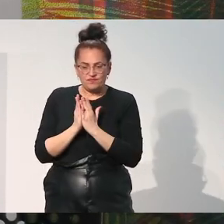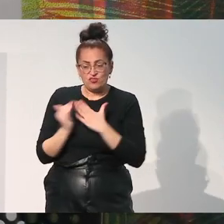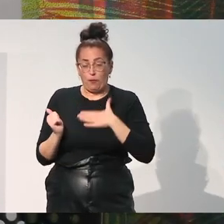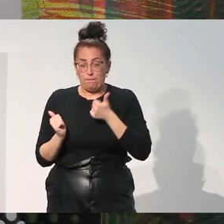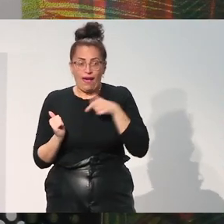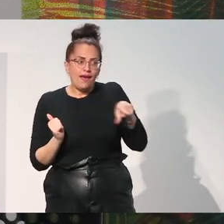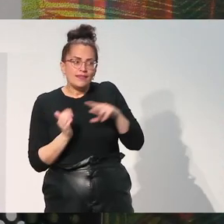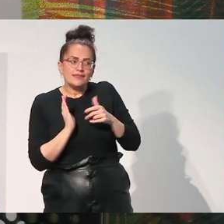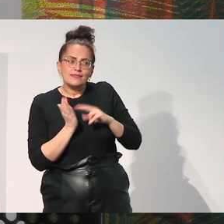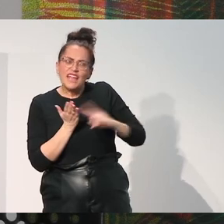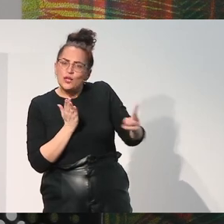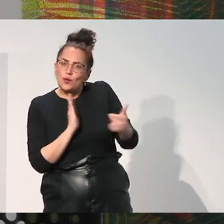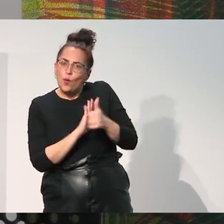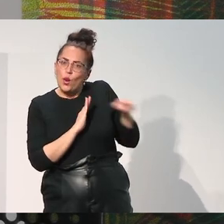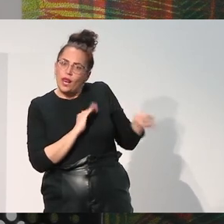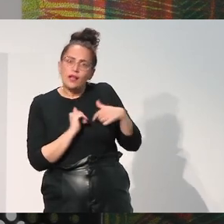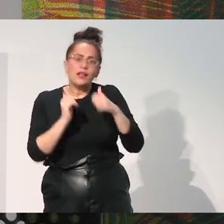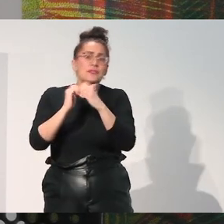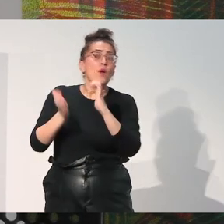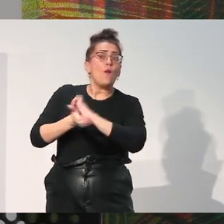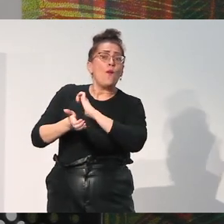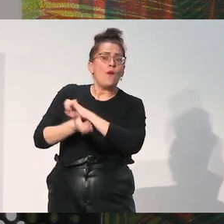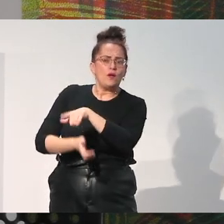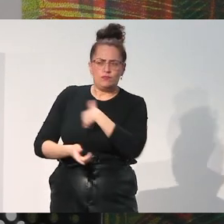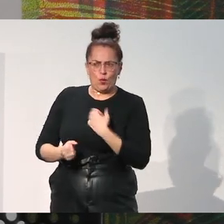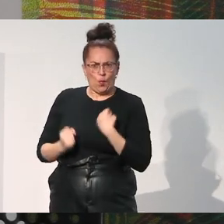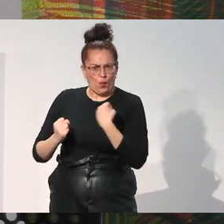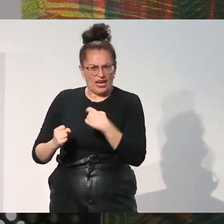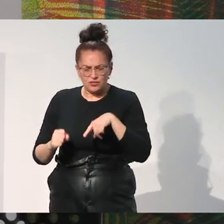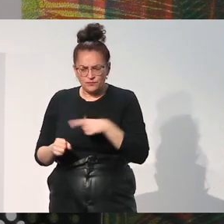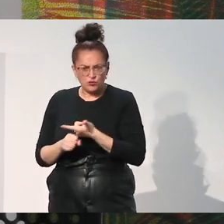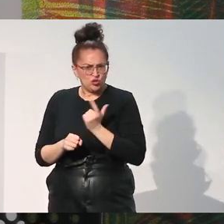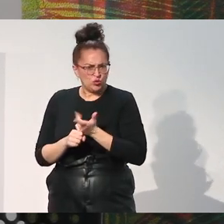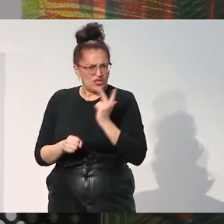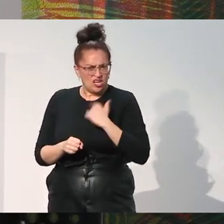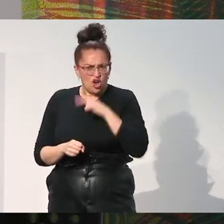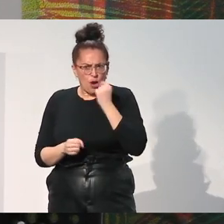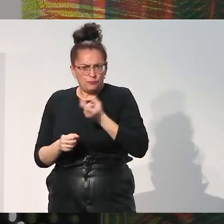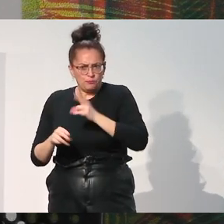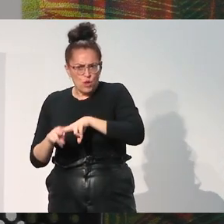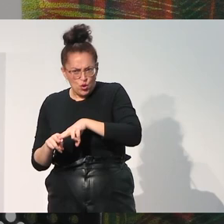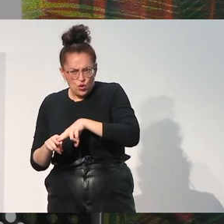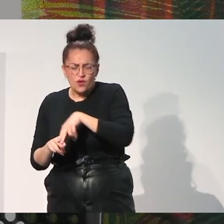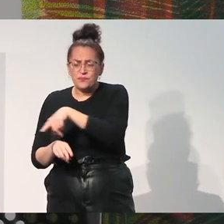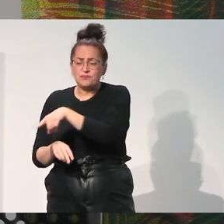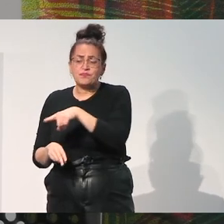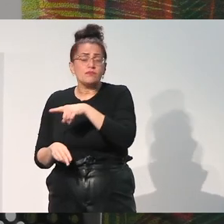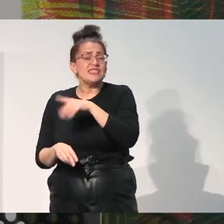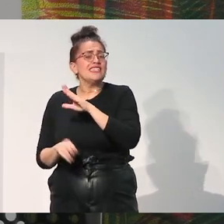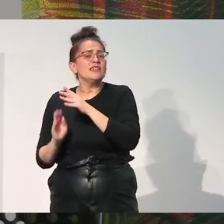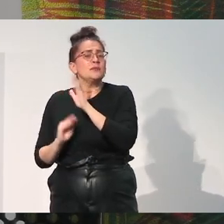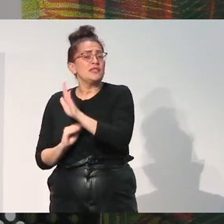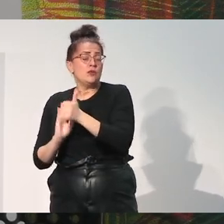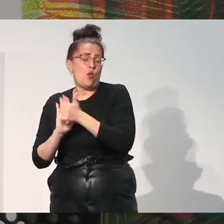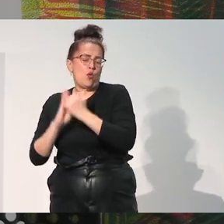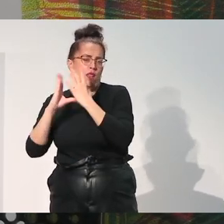maison d'édition en plus assez courageuse. Il y a un homme qui a été tué il y a 2-3 ans, là, je ne sais plus exactement quand, Lokman Slim, qui est un chercheur et intellectuel